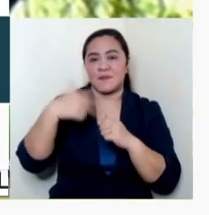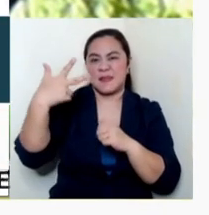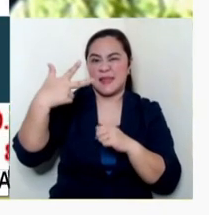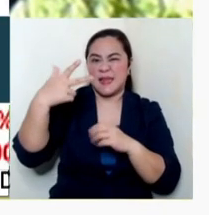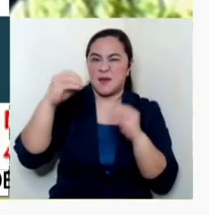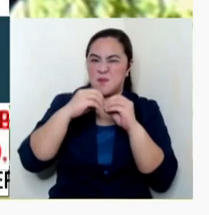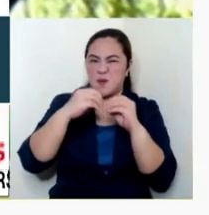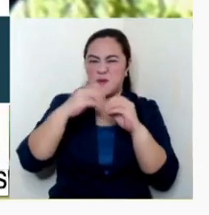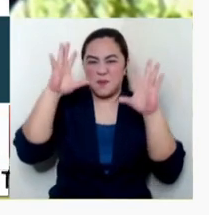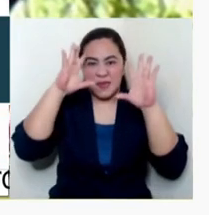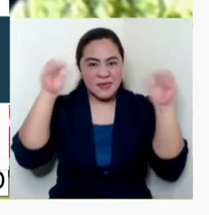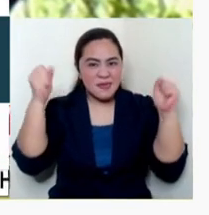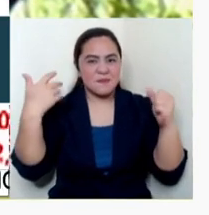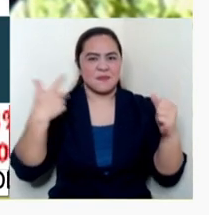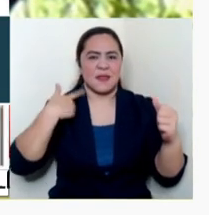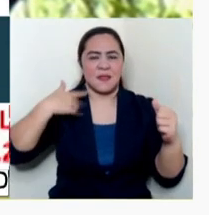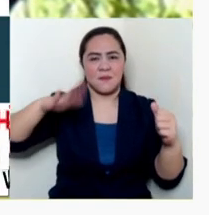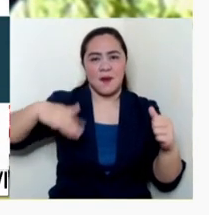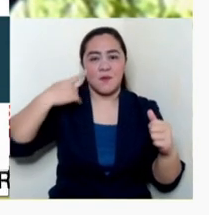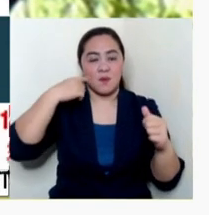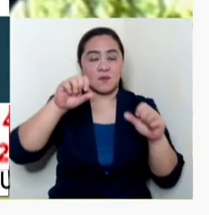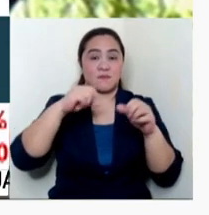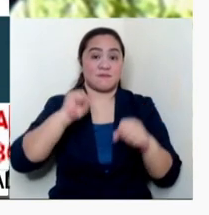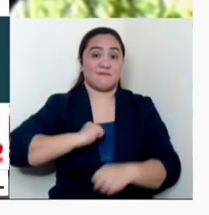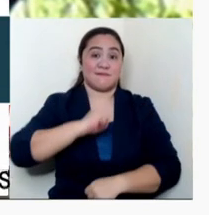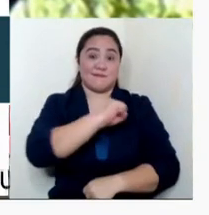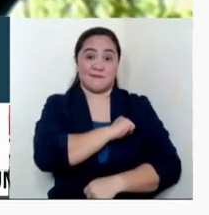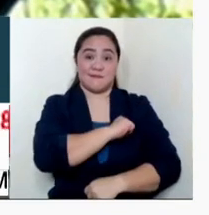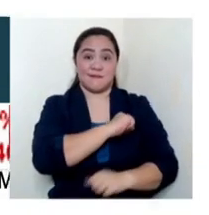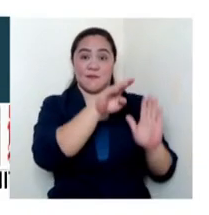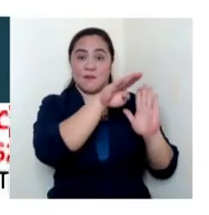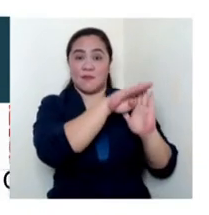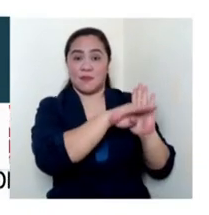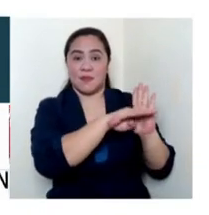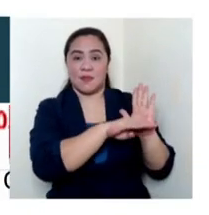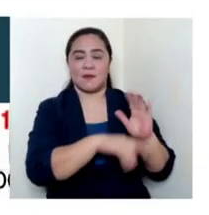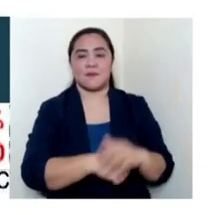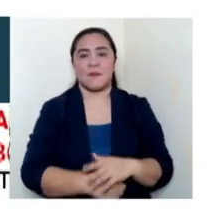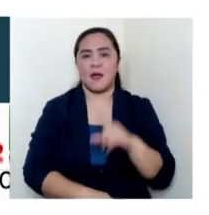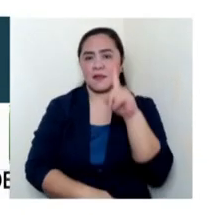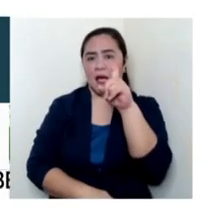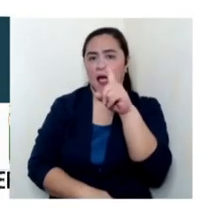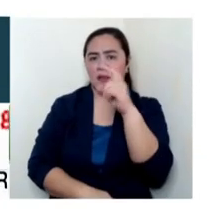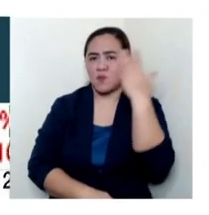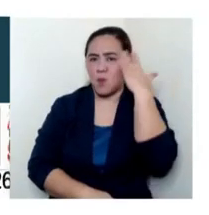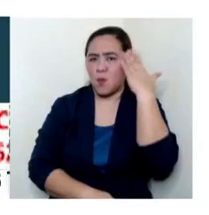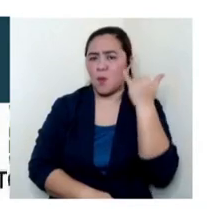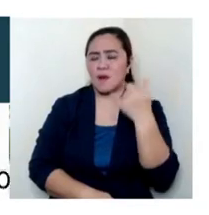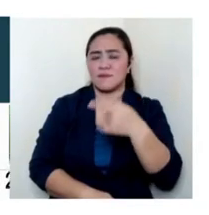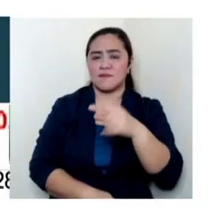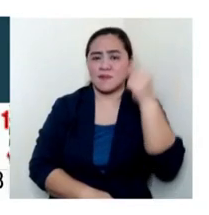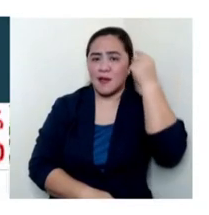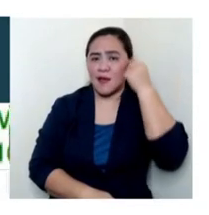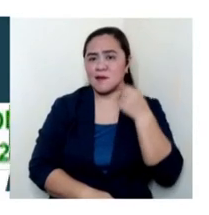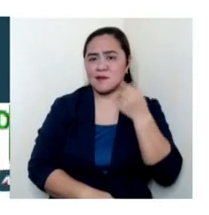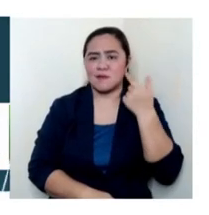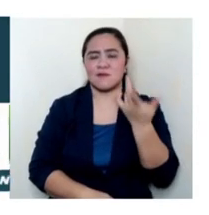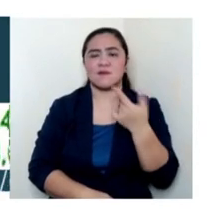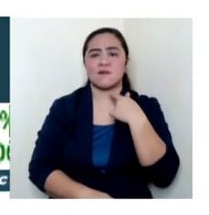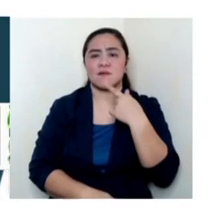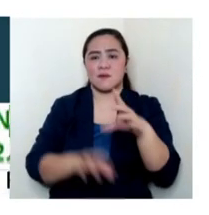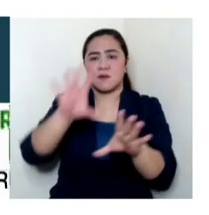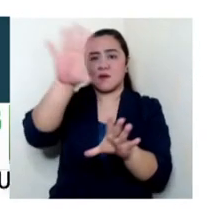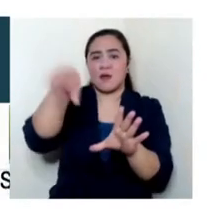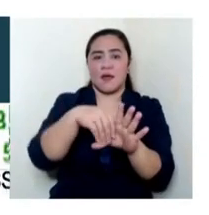that are yet to announce their senatorial slate. Why was it easy for you and Senator Grace Poe to include Attorney Colmenares in your slate